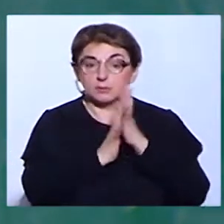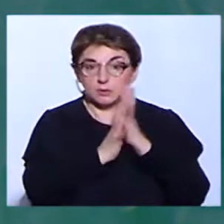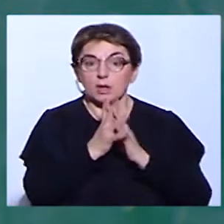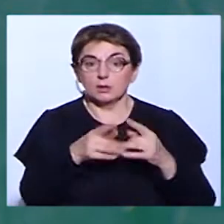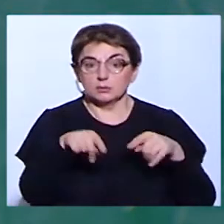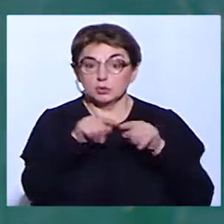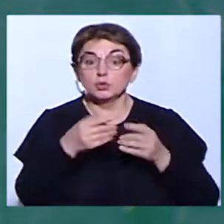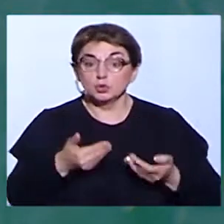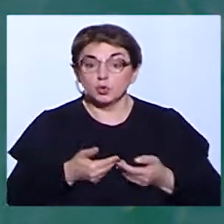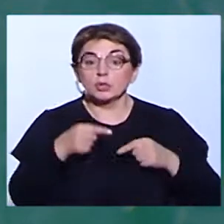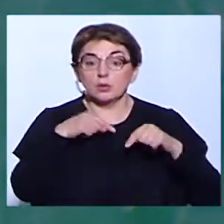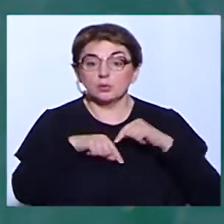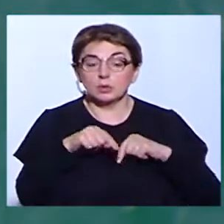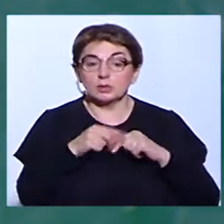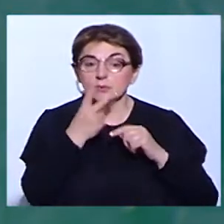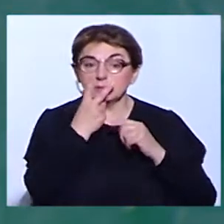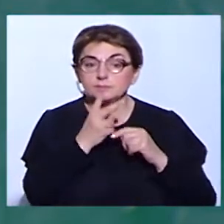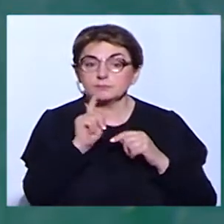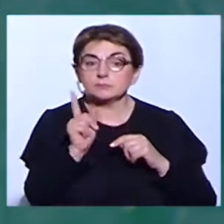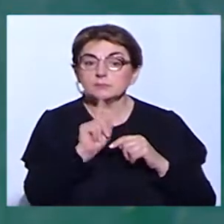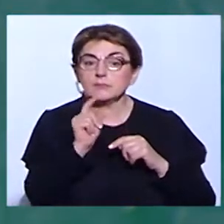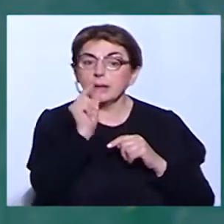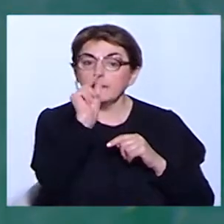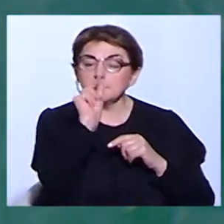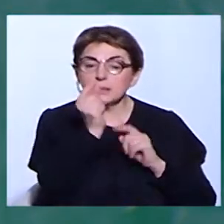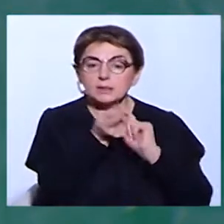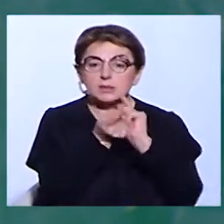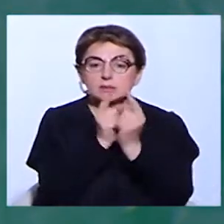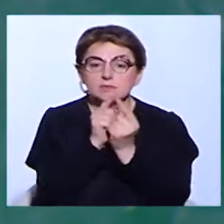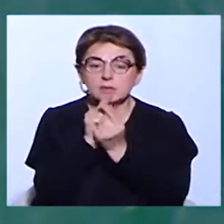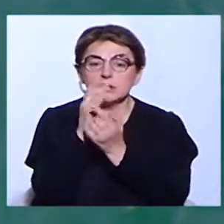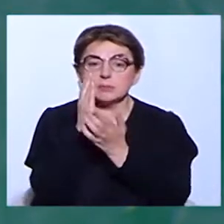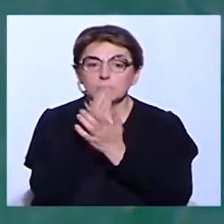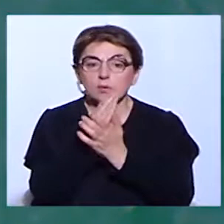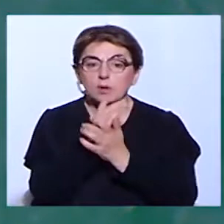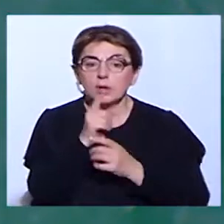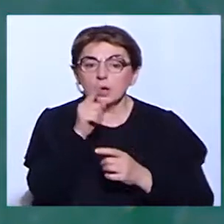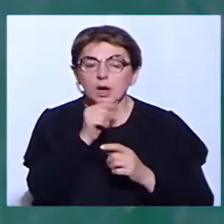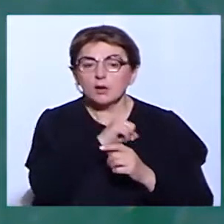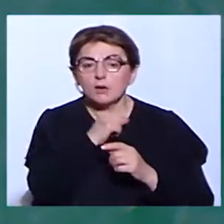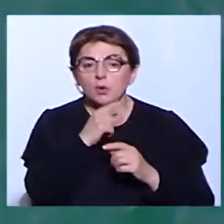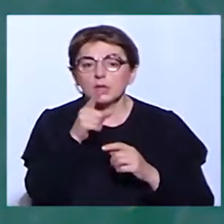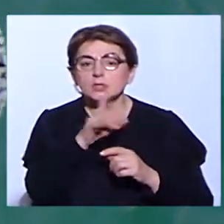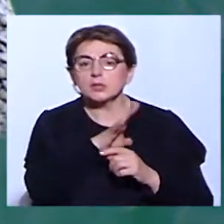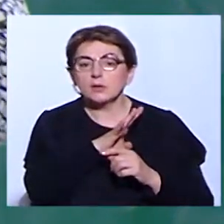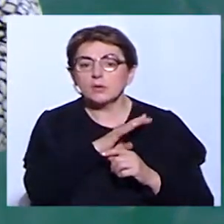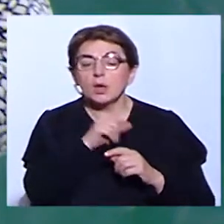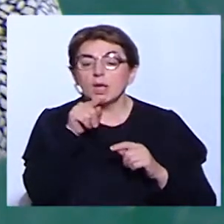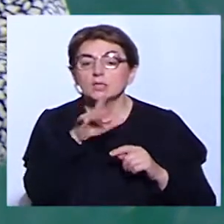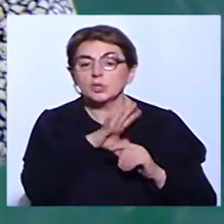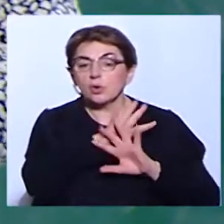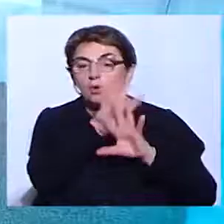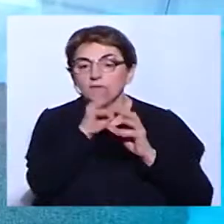ცოცხალ ორგანიზმებს, შენიშნა, რომ რაღაც პატარა ცვლილებები ჰქონდა და ეს ცვლილებები იყო